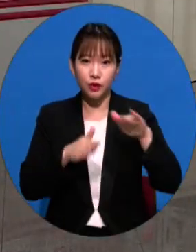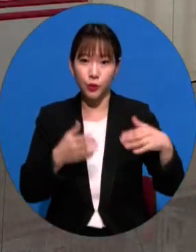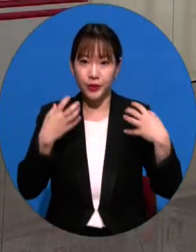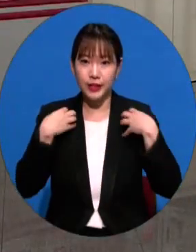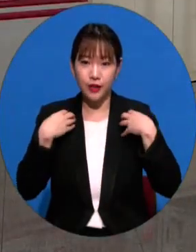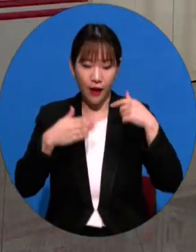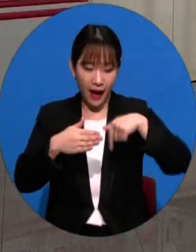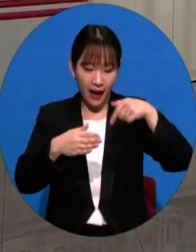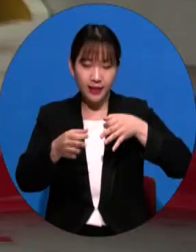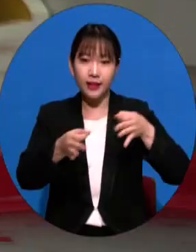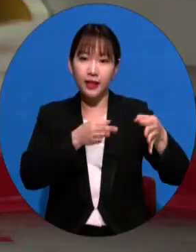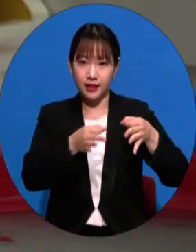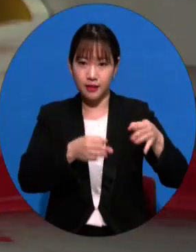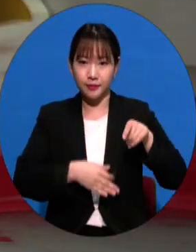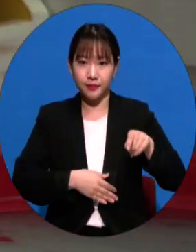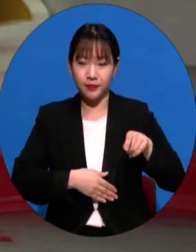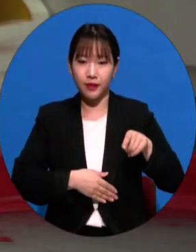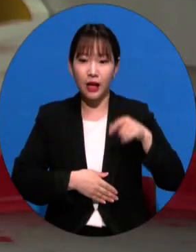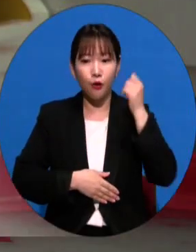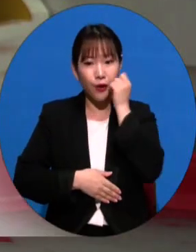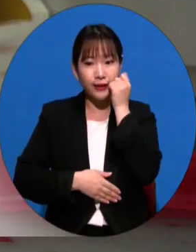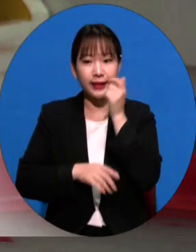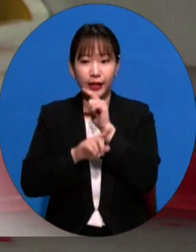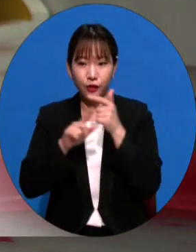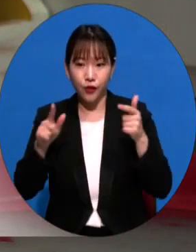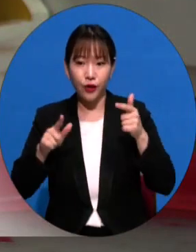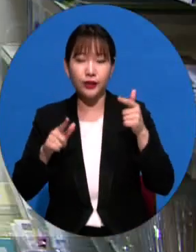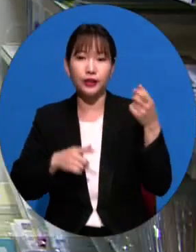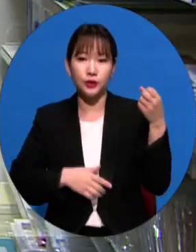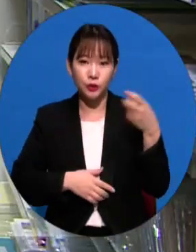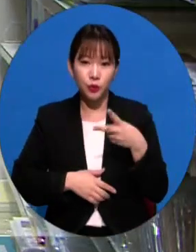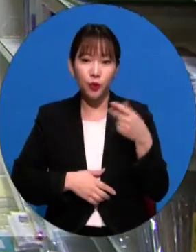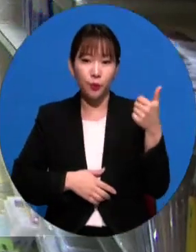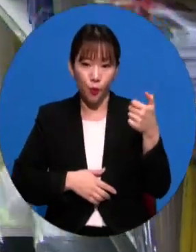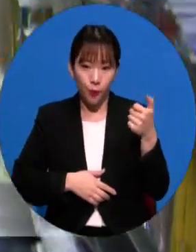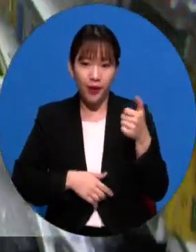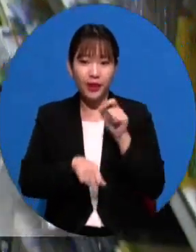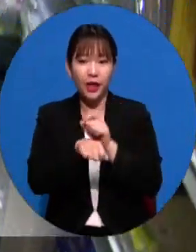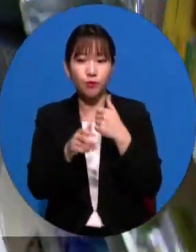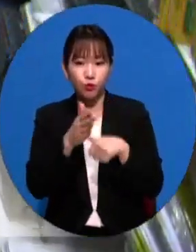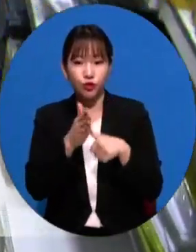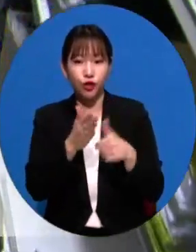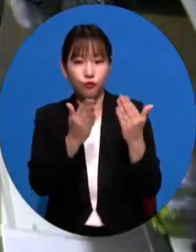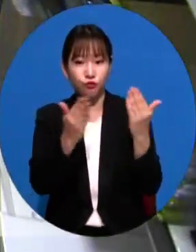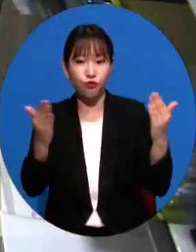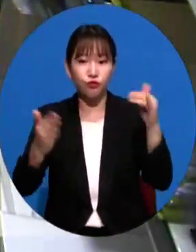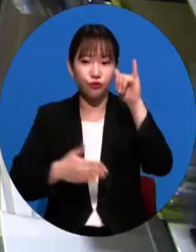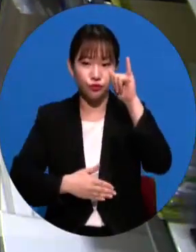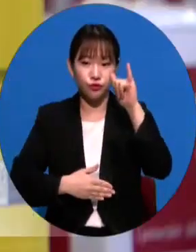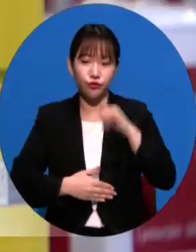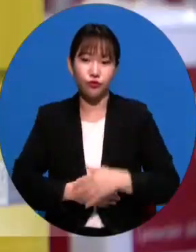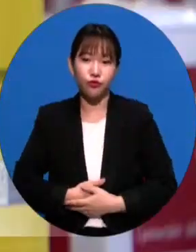전남도청 구내 매점입니다. 과자 등 군것질거리를 비롯해 볼펜 등 사무용품이 진열돼 있습니다.